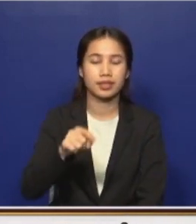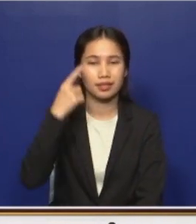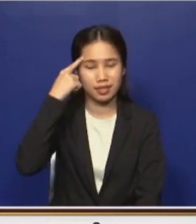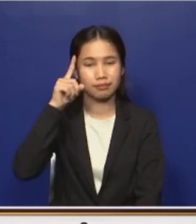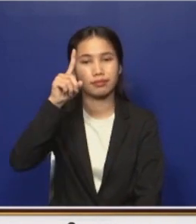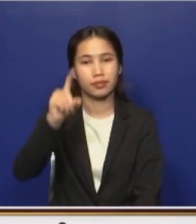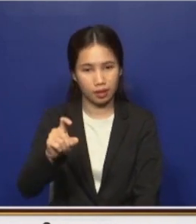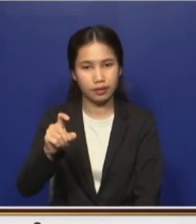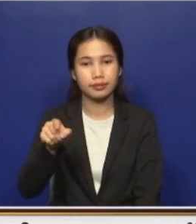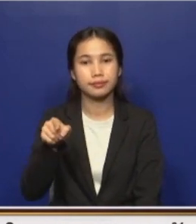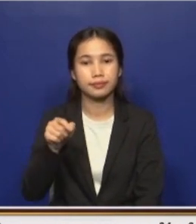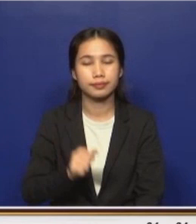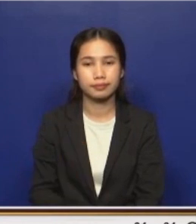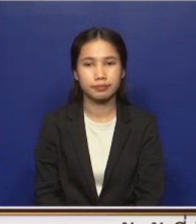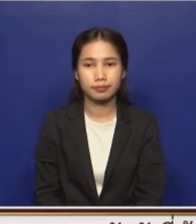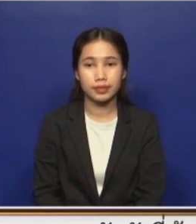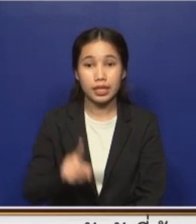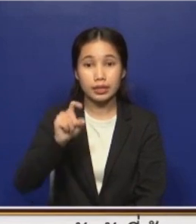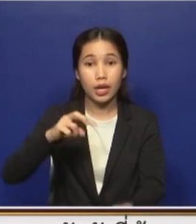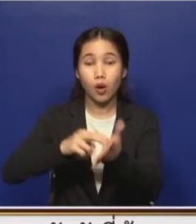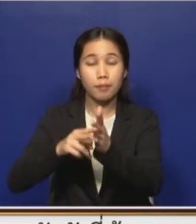จด้วยไปดูแผ่นต่อไปครับ